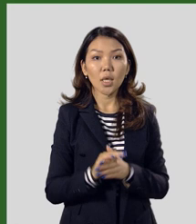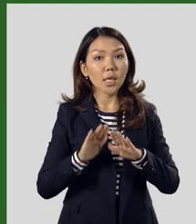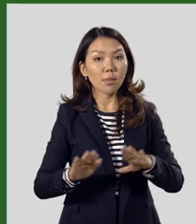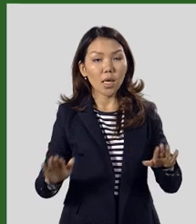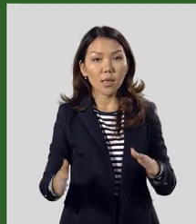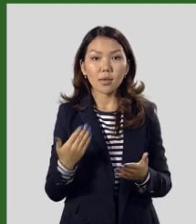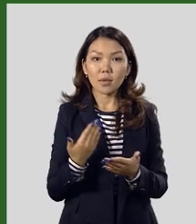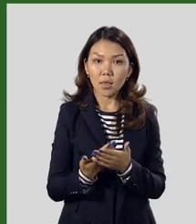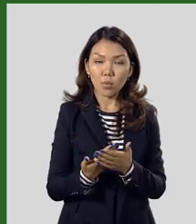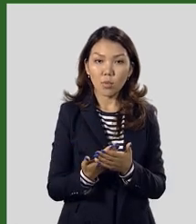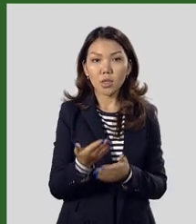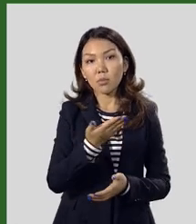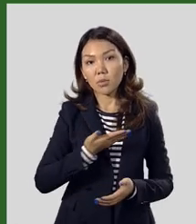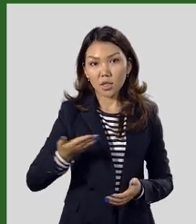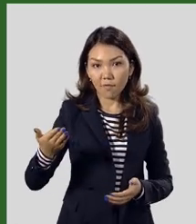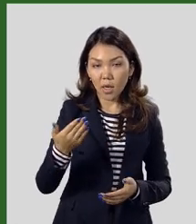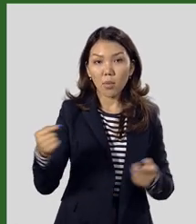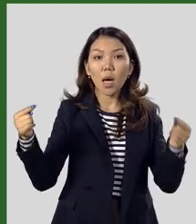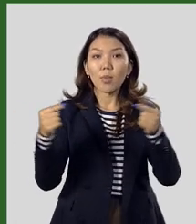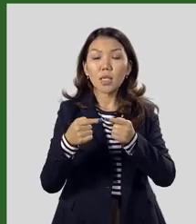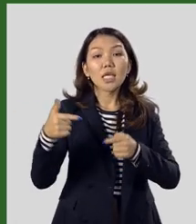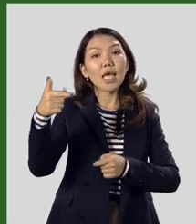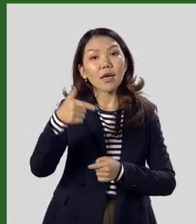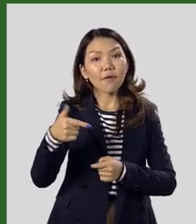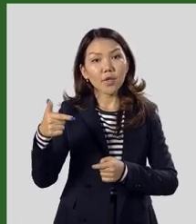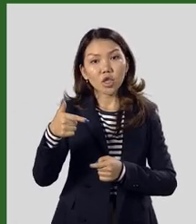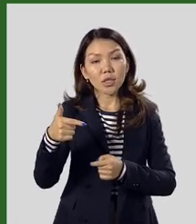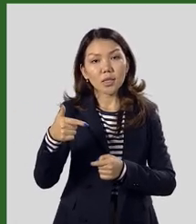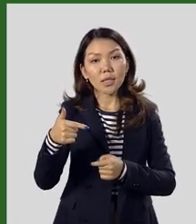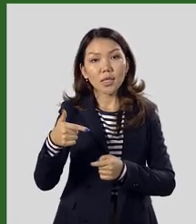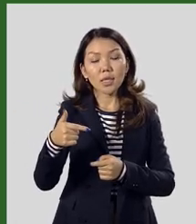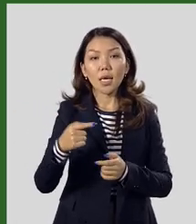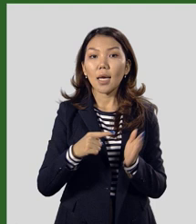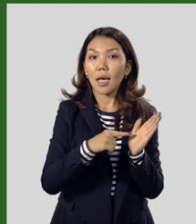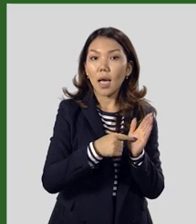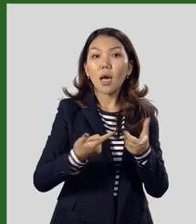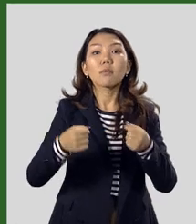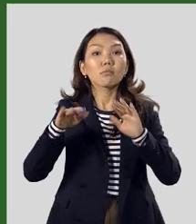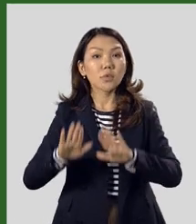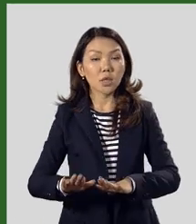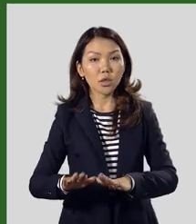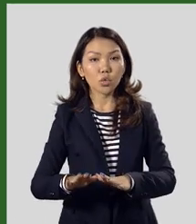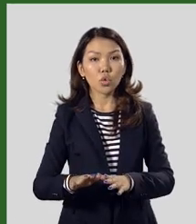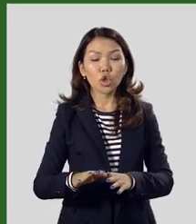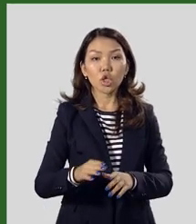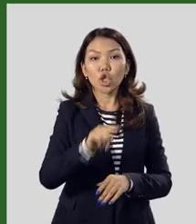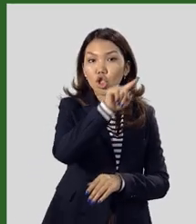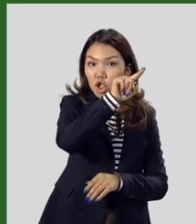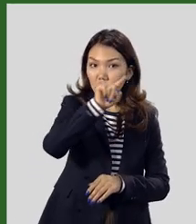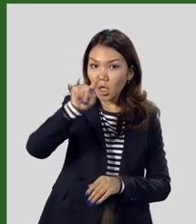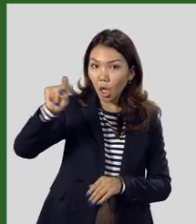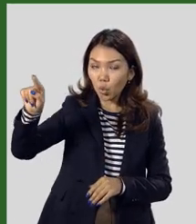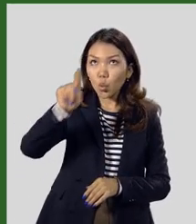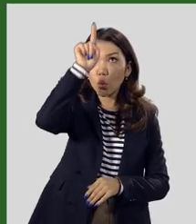Ребята, таким образом мы с вами определили географические координаты, то есть широту и